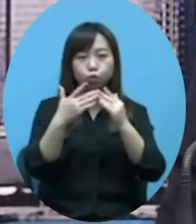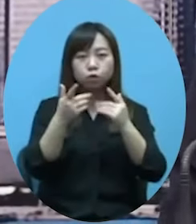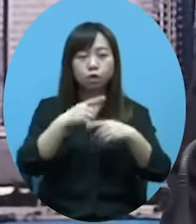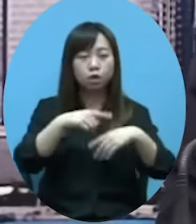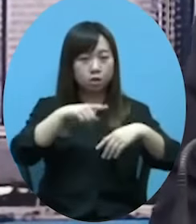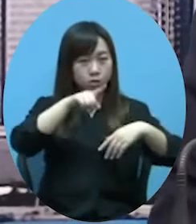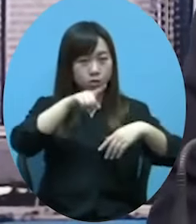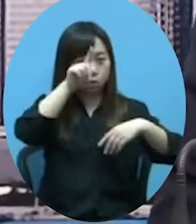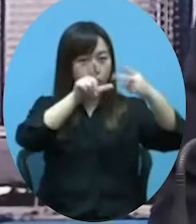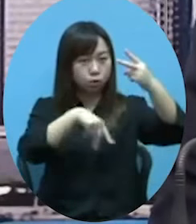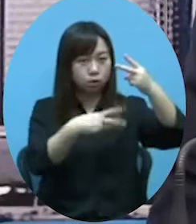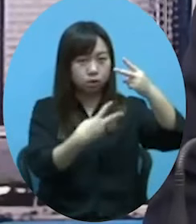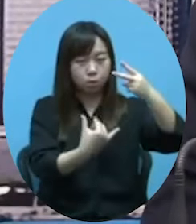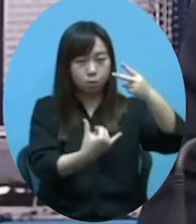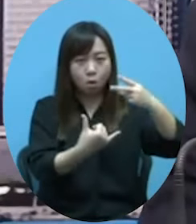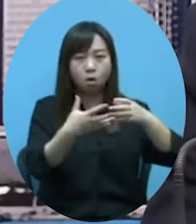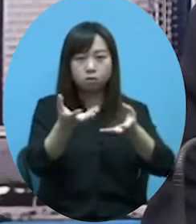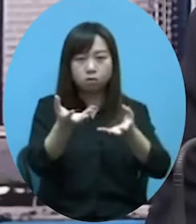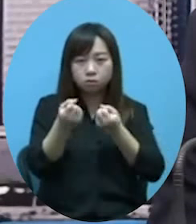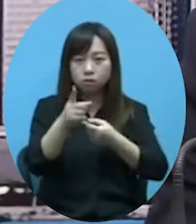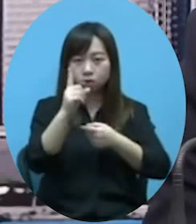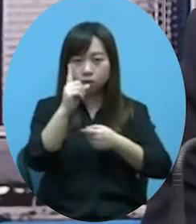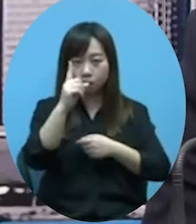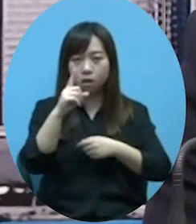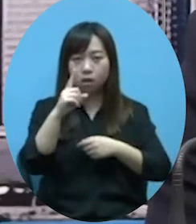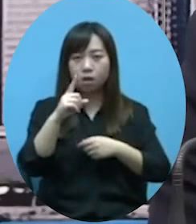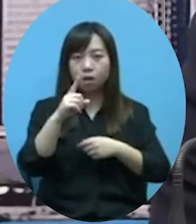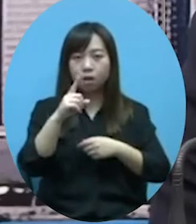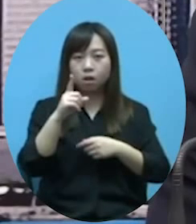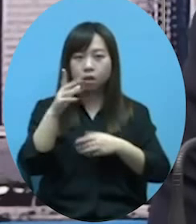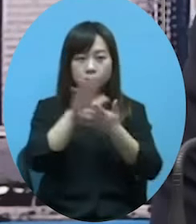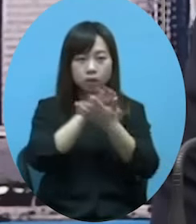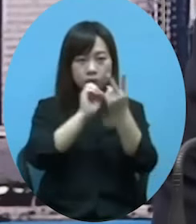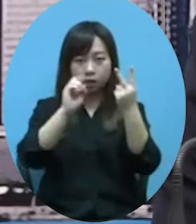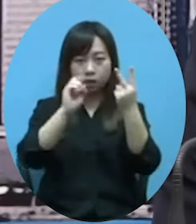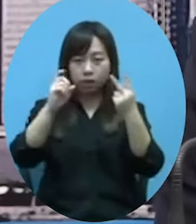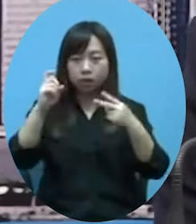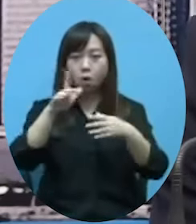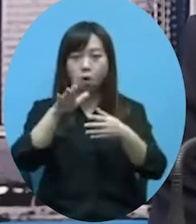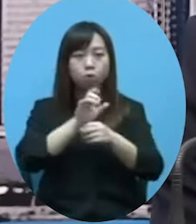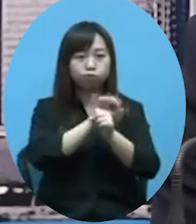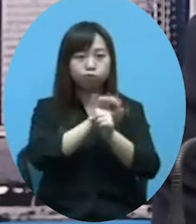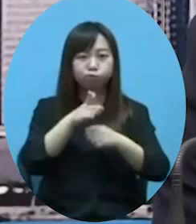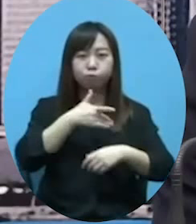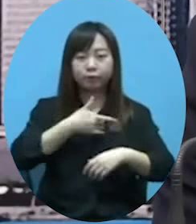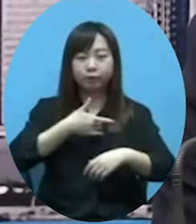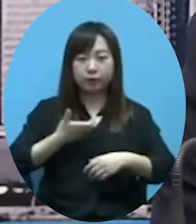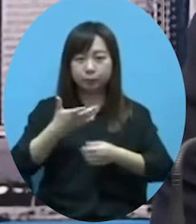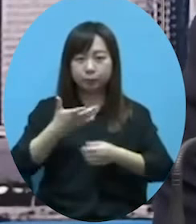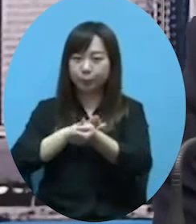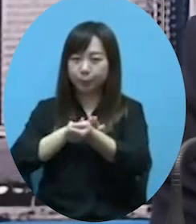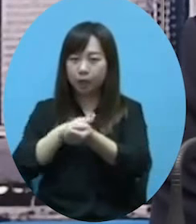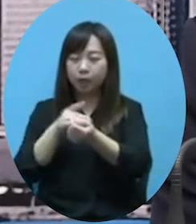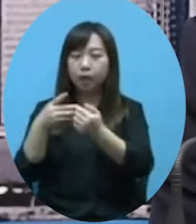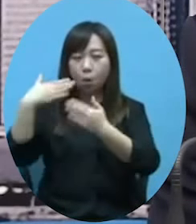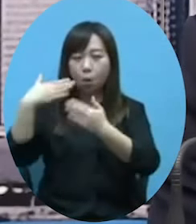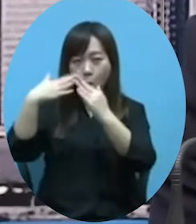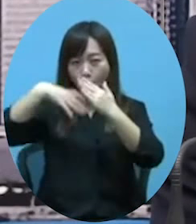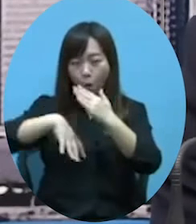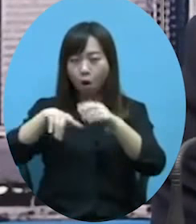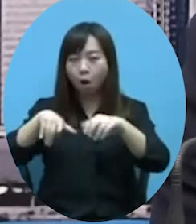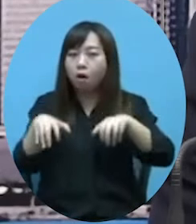26日就收到一隻從一個2019冠狀病毒陽性的患者的家